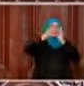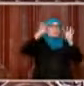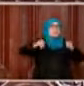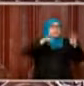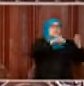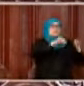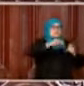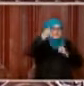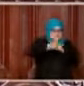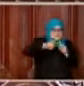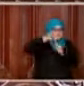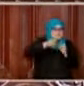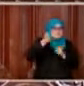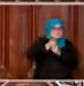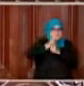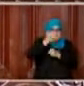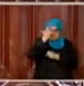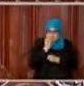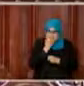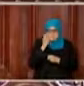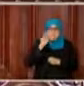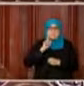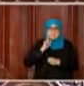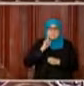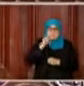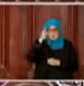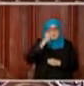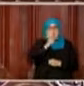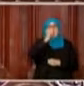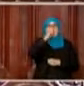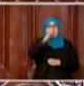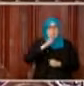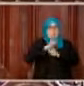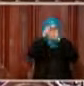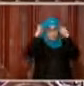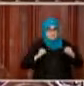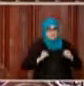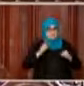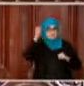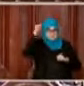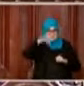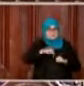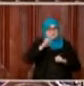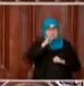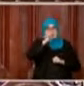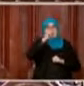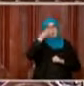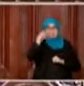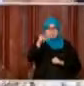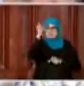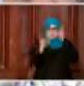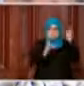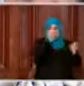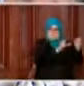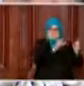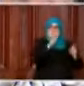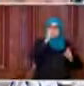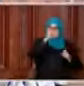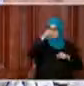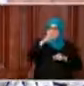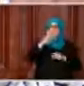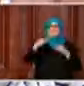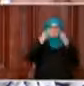وكرامة الوطن هي من كرامة مواطنيه ومواطناته على السواء.